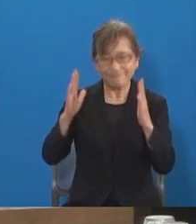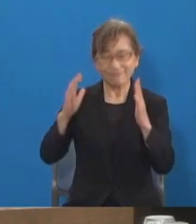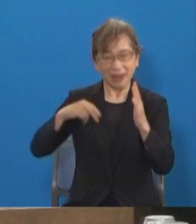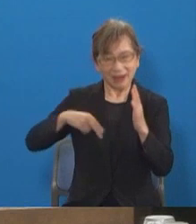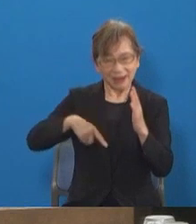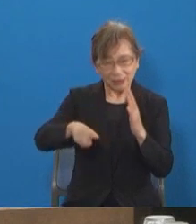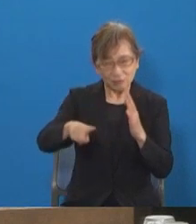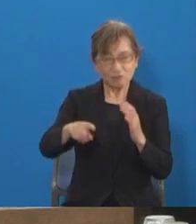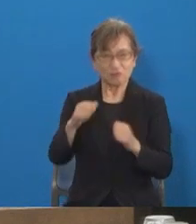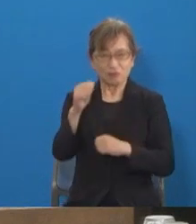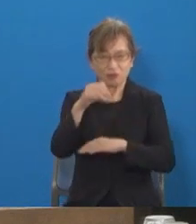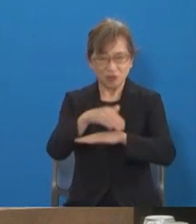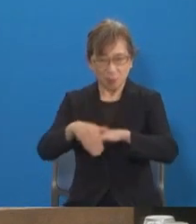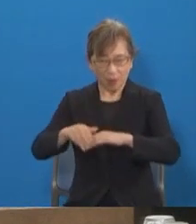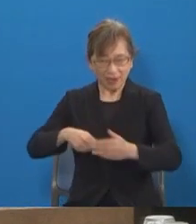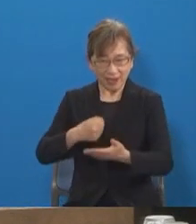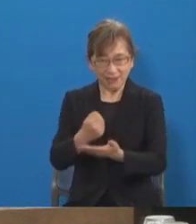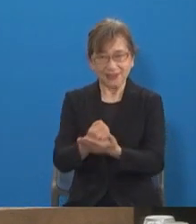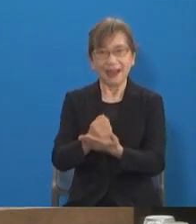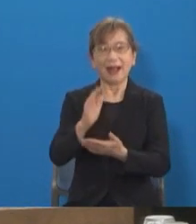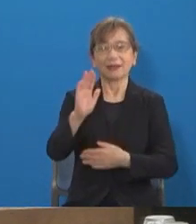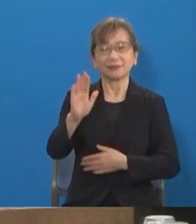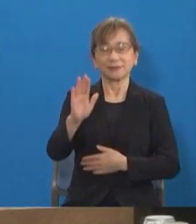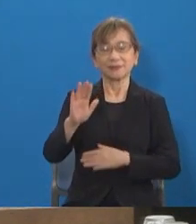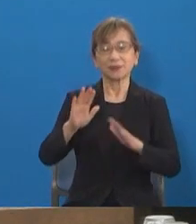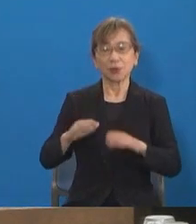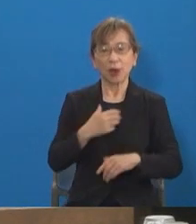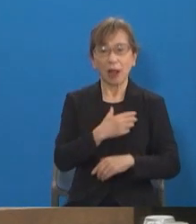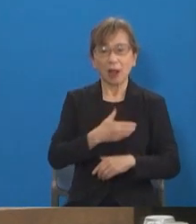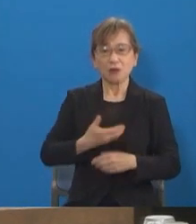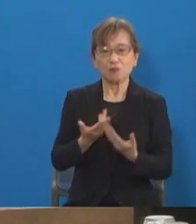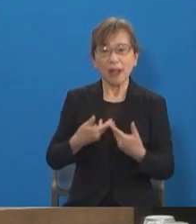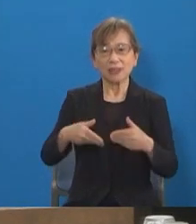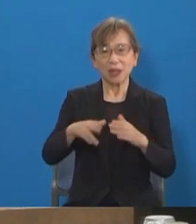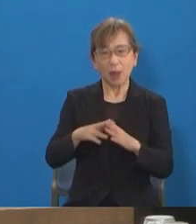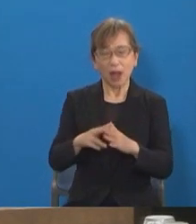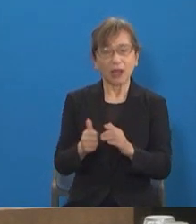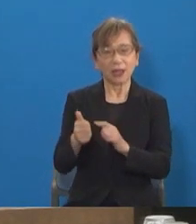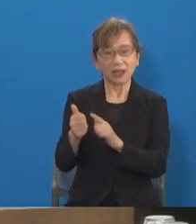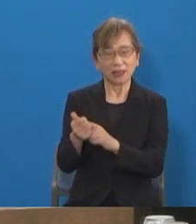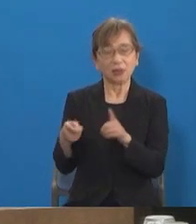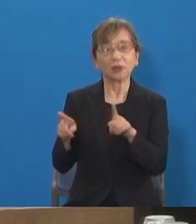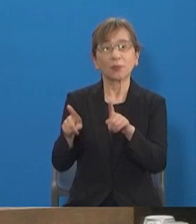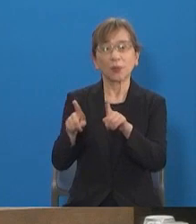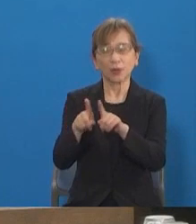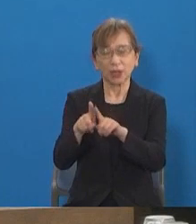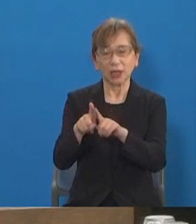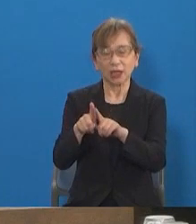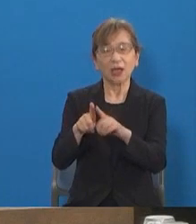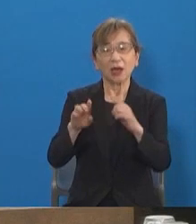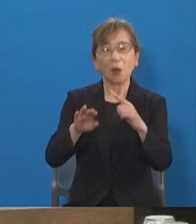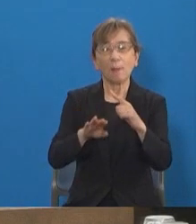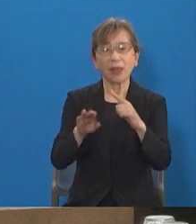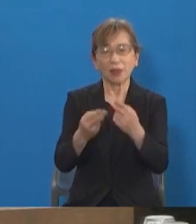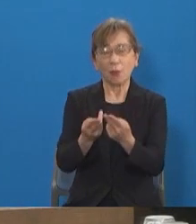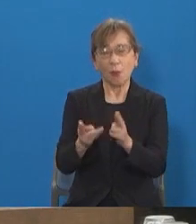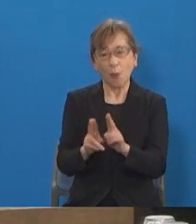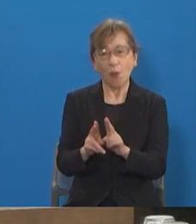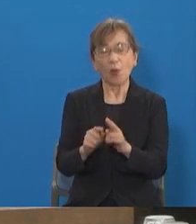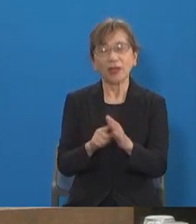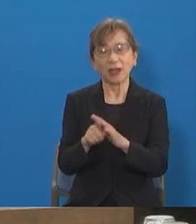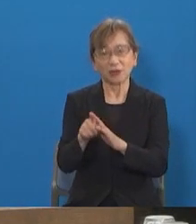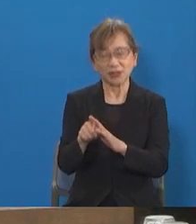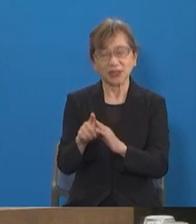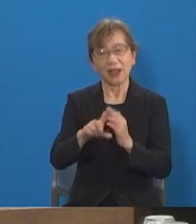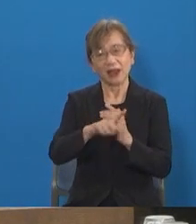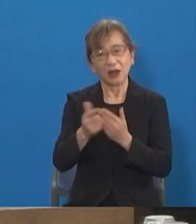いる決意でございます。本日は熊沢正明議員とともに会派を代表し、市政一